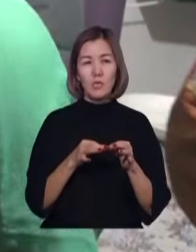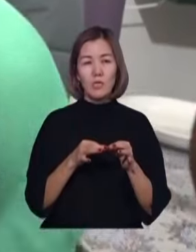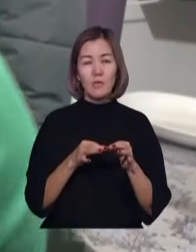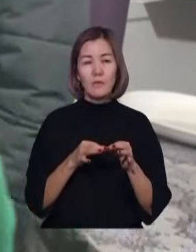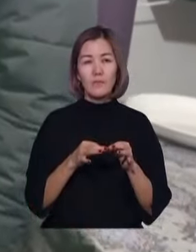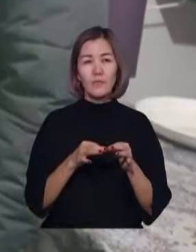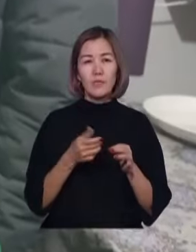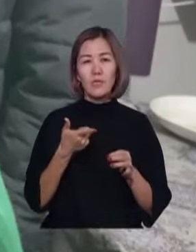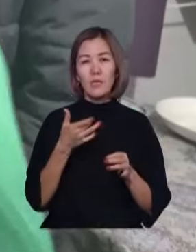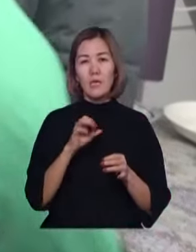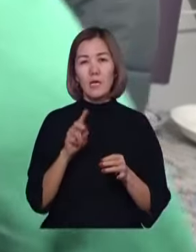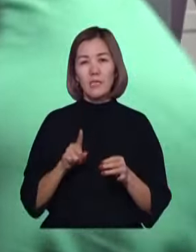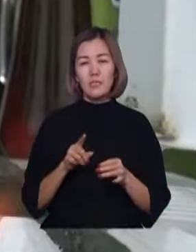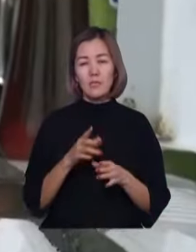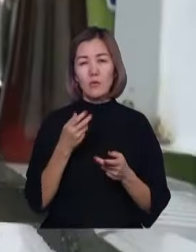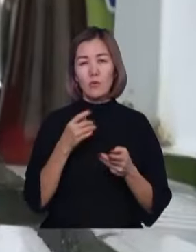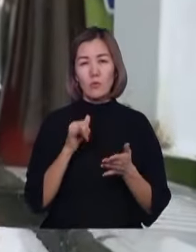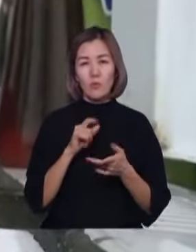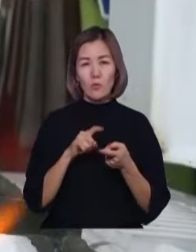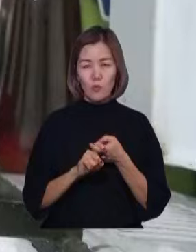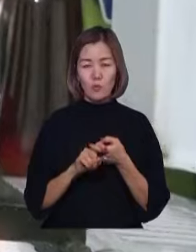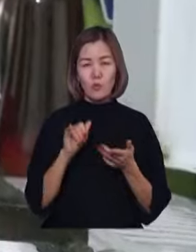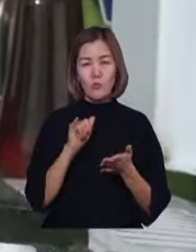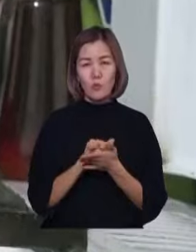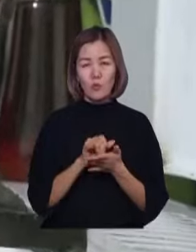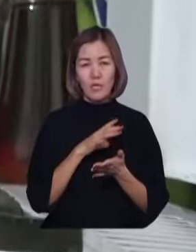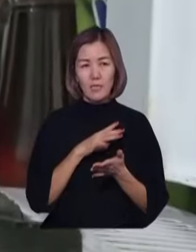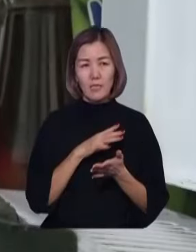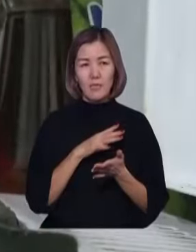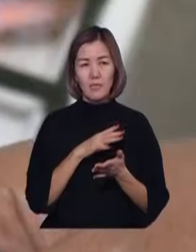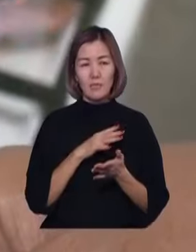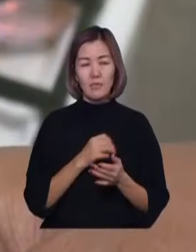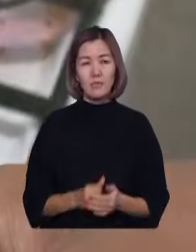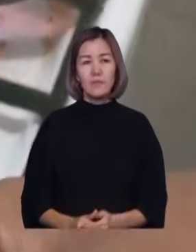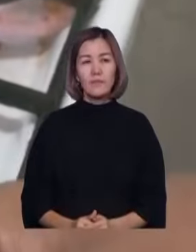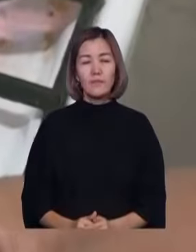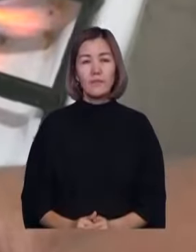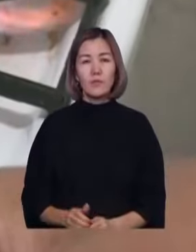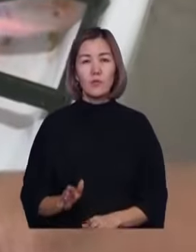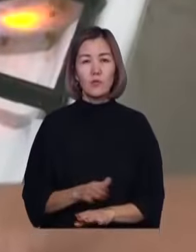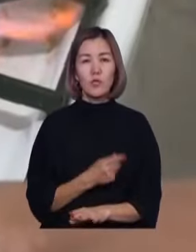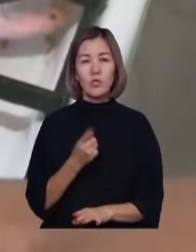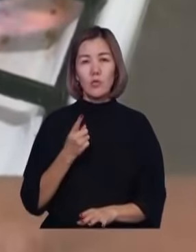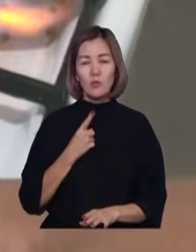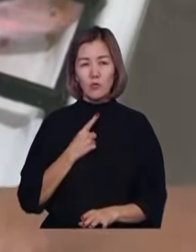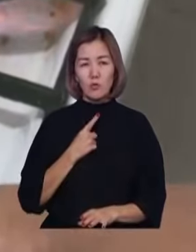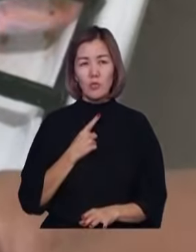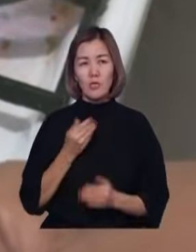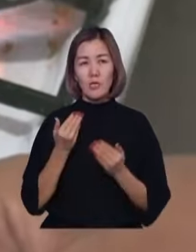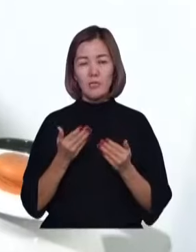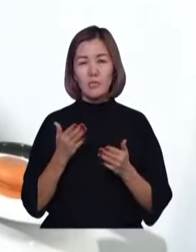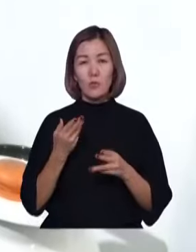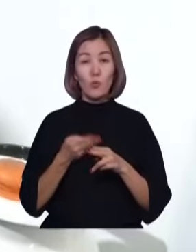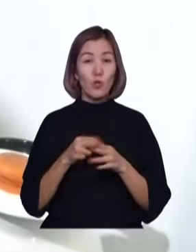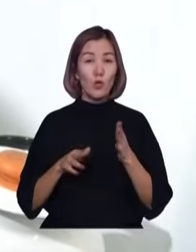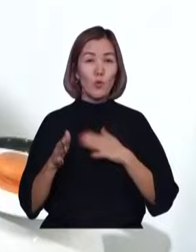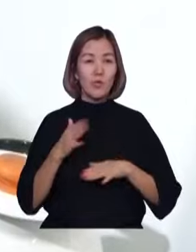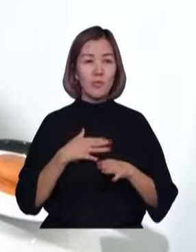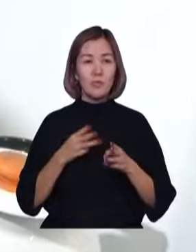көмір жағатын Шайховтар әулеті бұл машақаттан құтылғандарын айтып қуануда. Көптен күткен газды қуаныш болып отыр. Енді